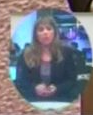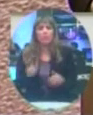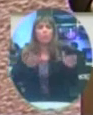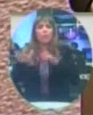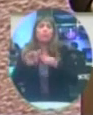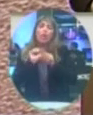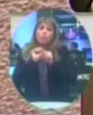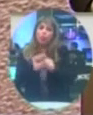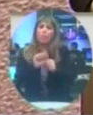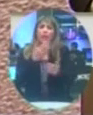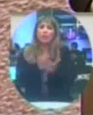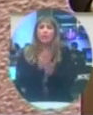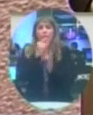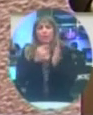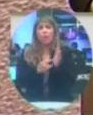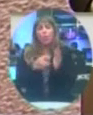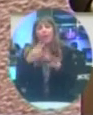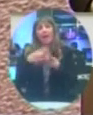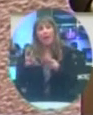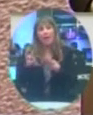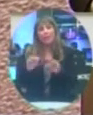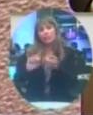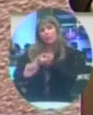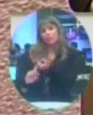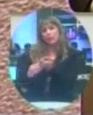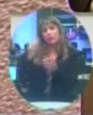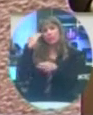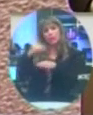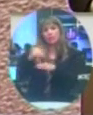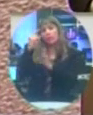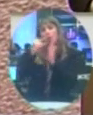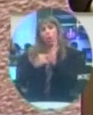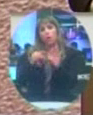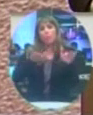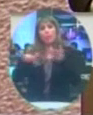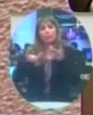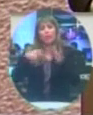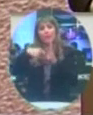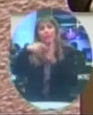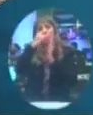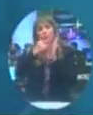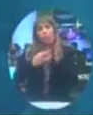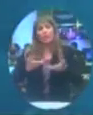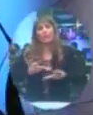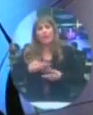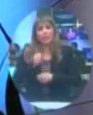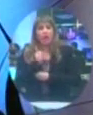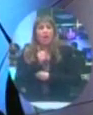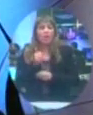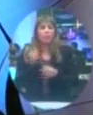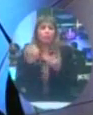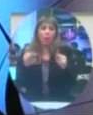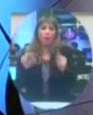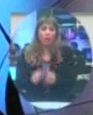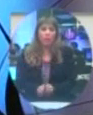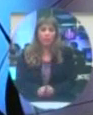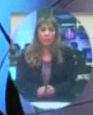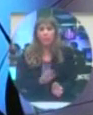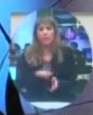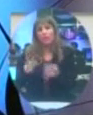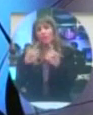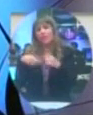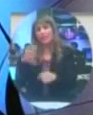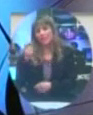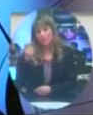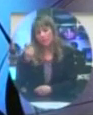החוק בלבד שתוכפף לתזכיר החוק הממשלתי, תיקון חוק קליטת חיילים משוחררים. בוועדת הכספים